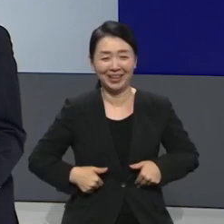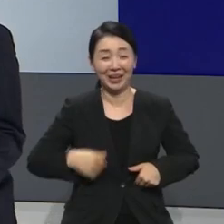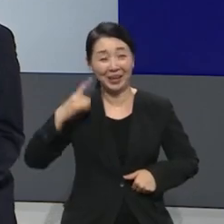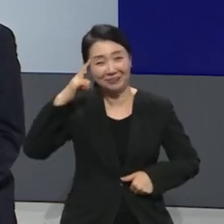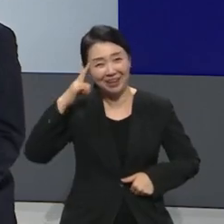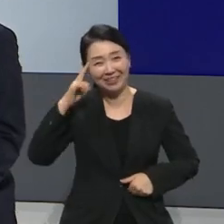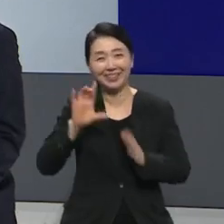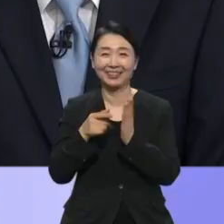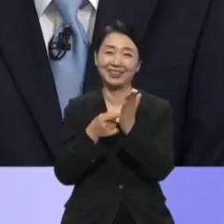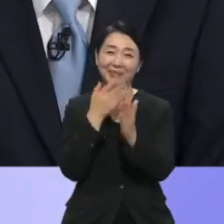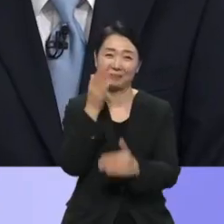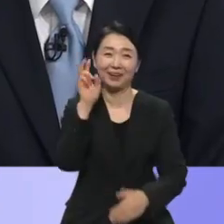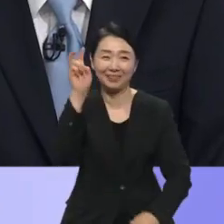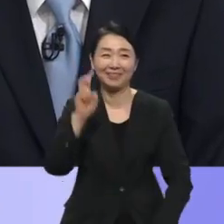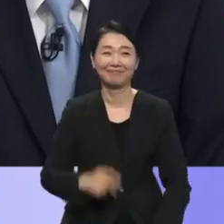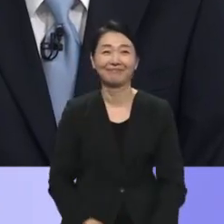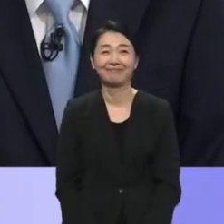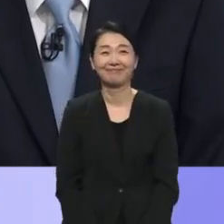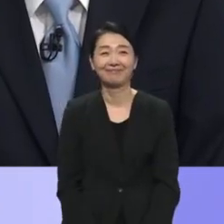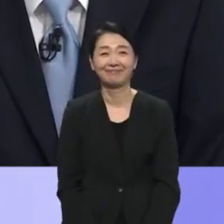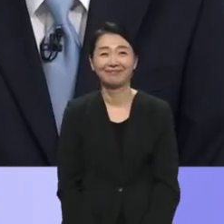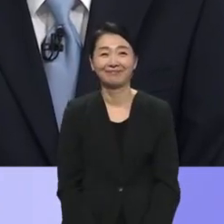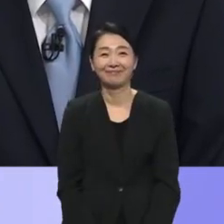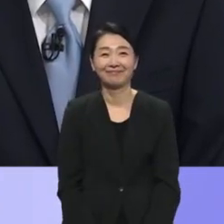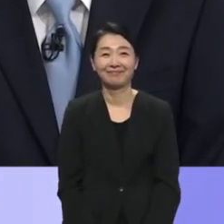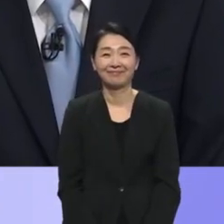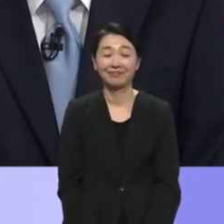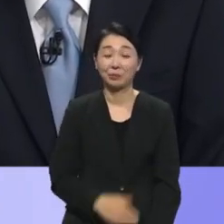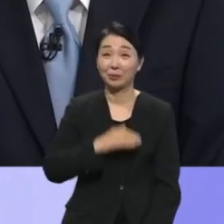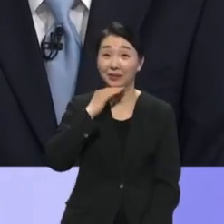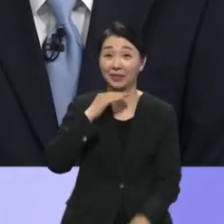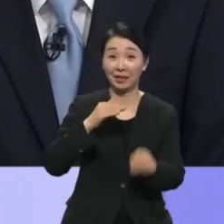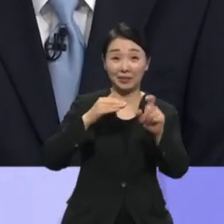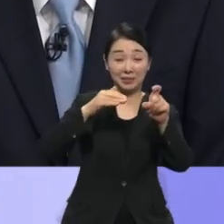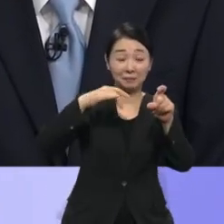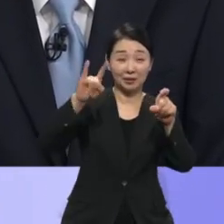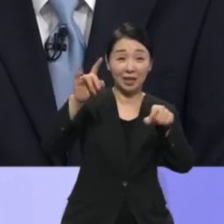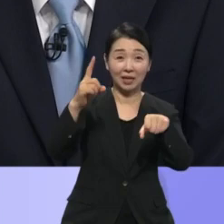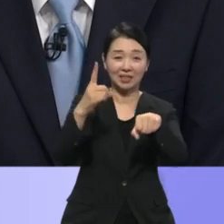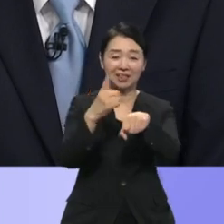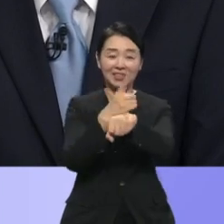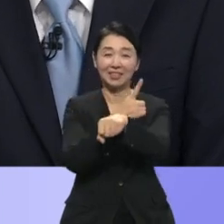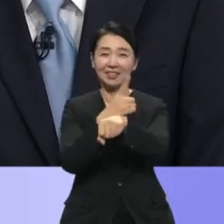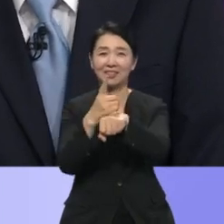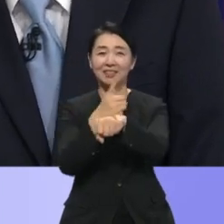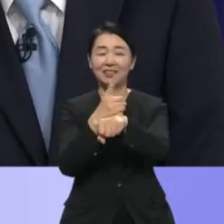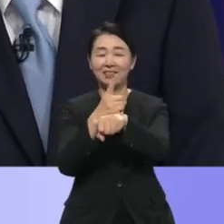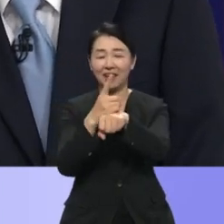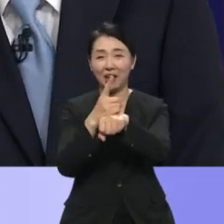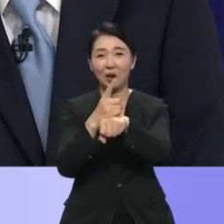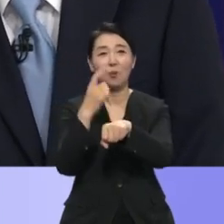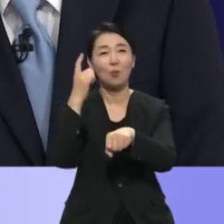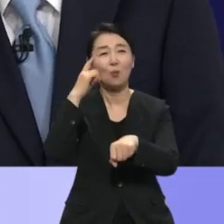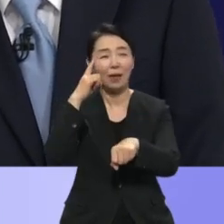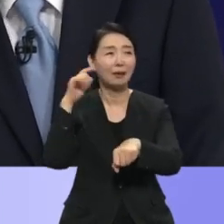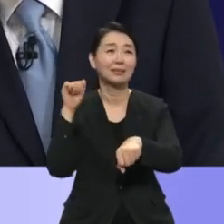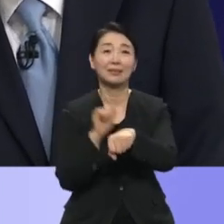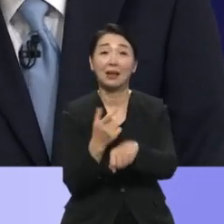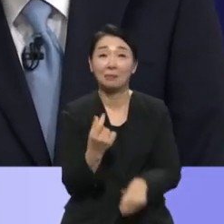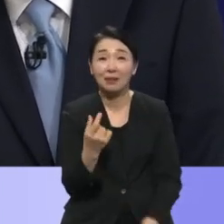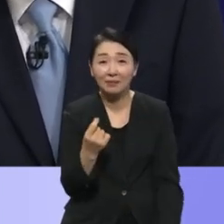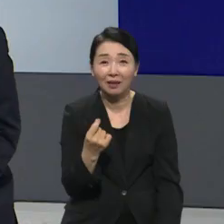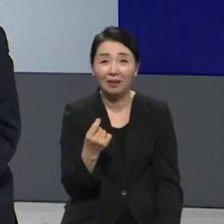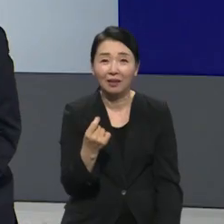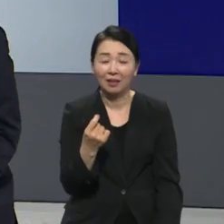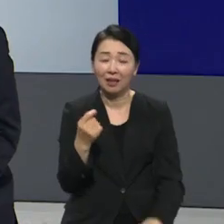신청을 하고 뭐 그런 거겠죠. 네. 네, 맞습니다. 그리고 또 10대가 이 디지털 네이티브라고 하잖아요. 네. 미취학 아동 시기부터 영상